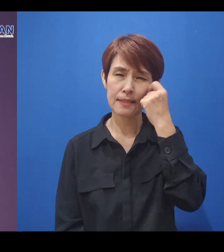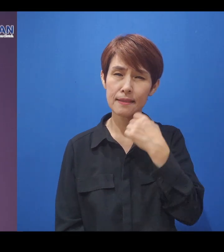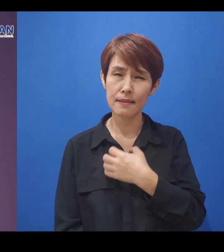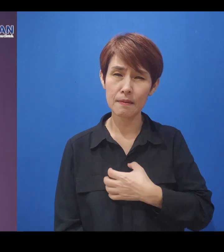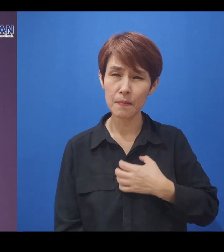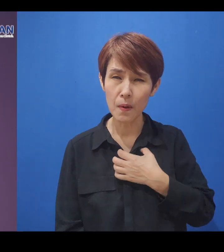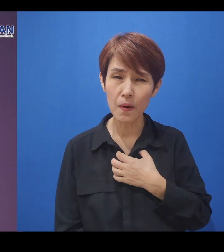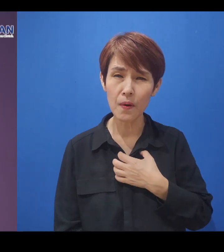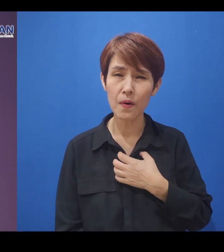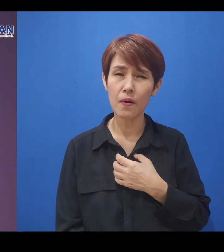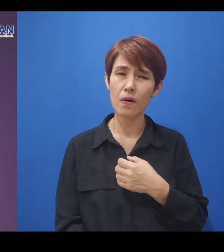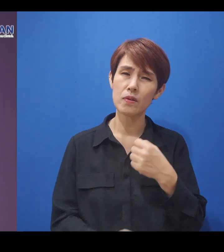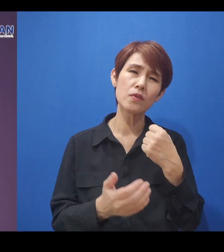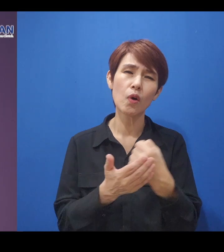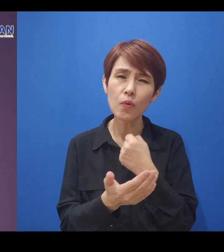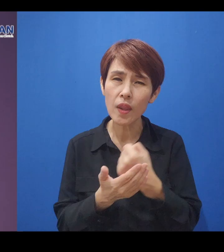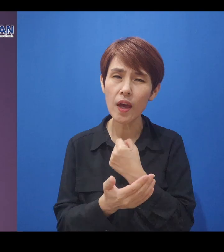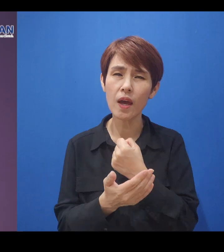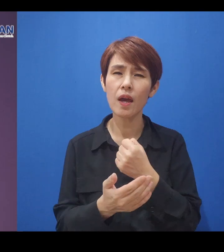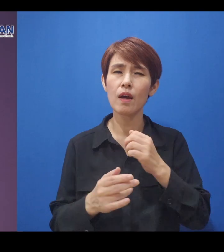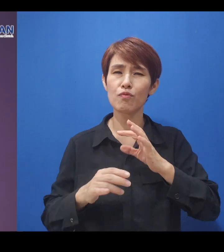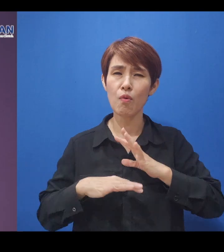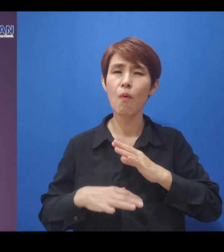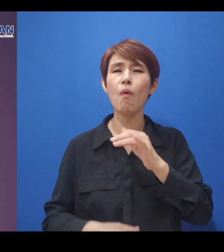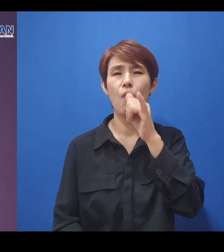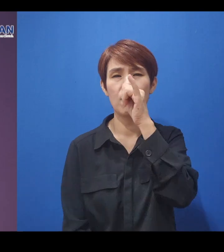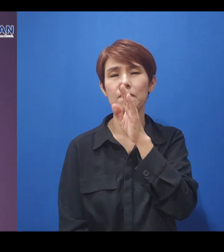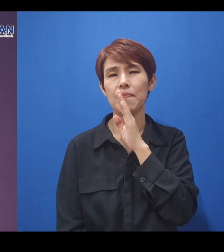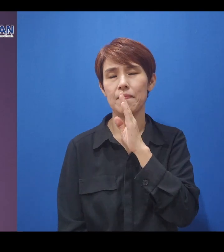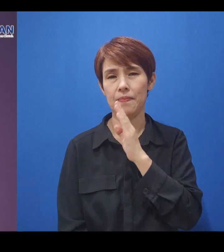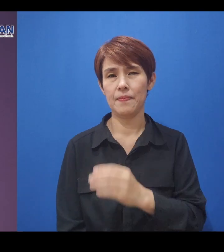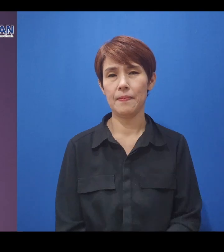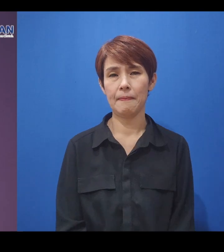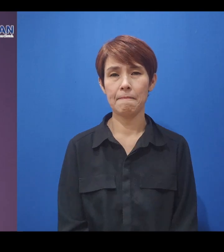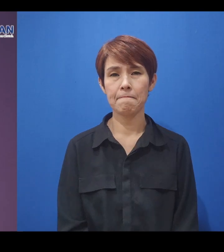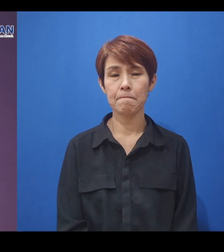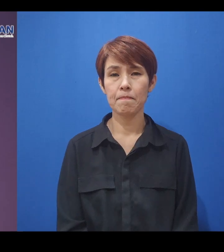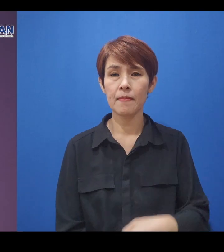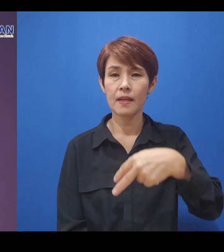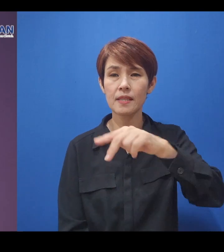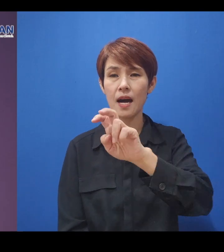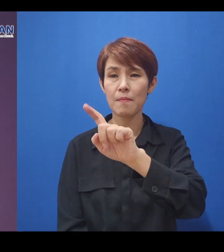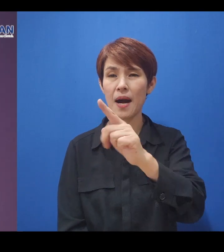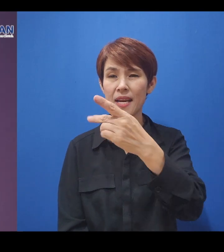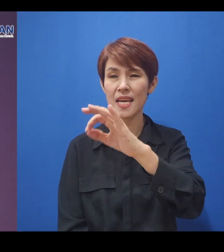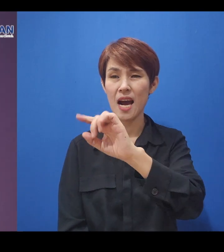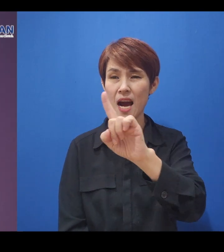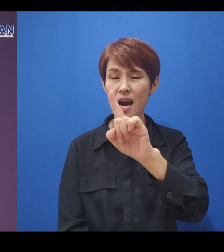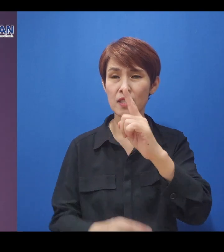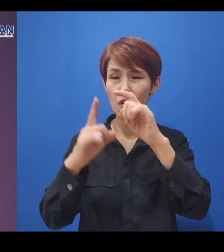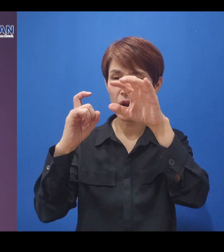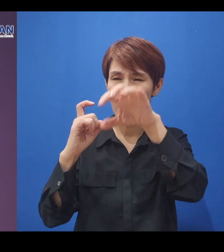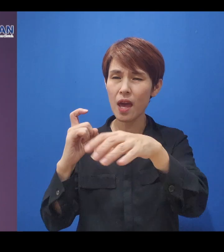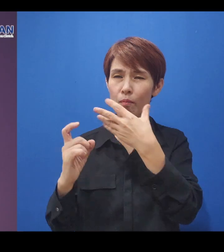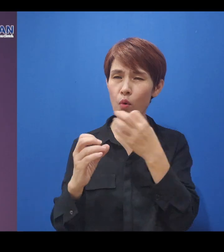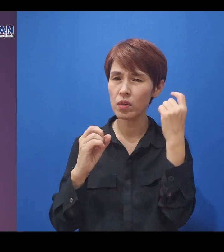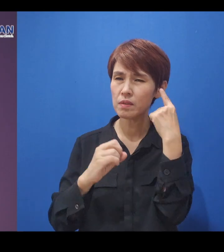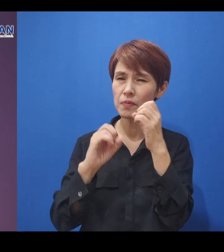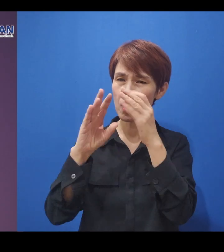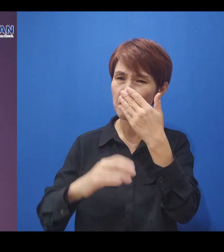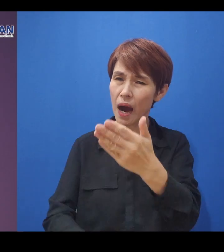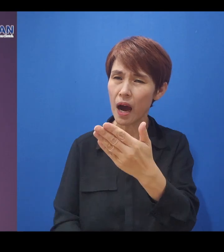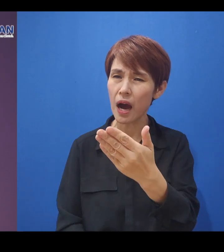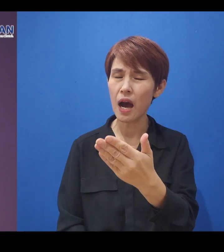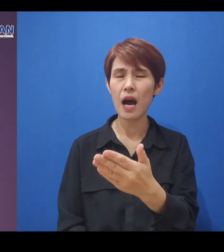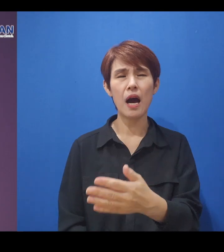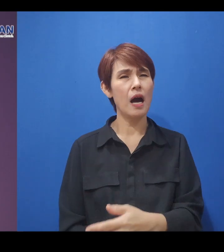서운합니다. 두렵기도 합니다. 이런 사마리아 성 같은 곳에 복음 전할 수 있을지,